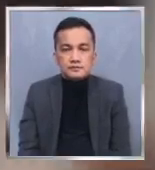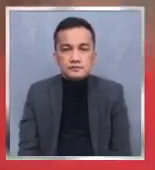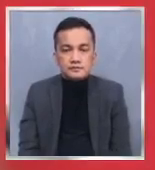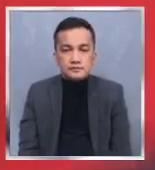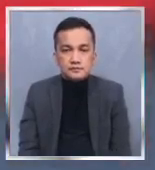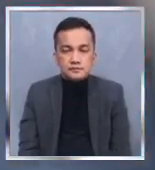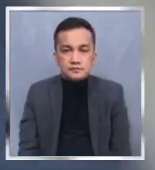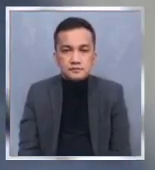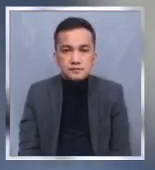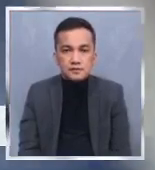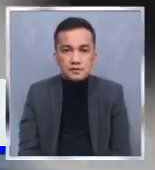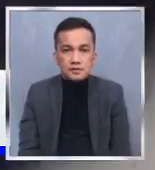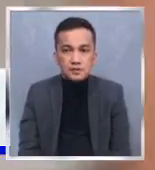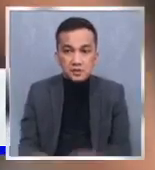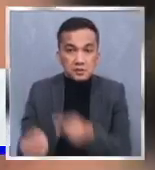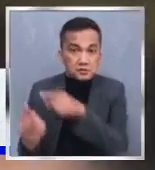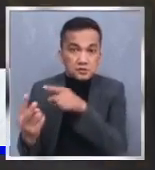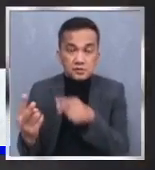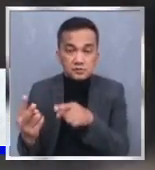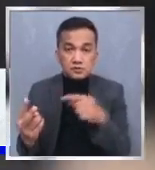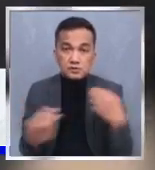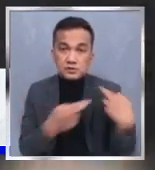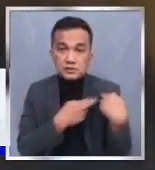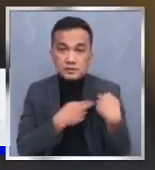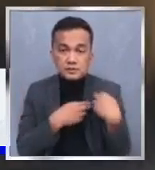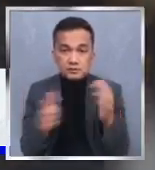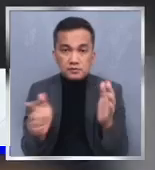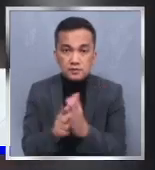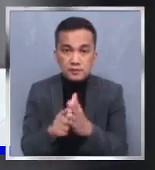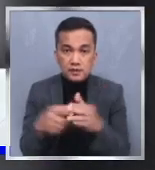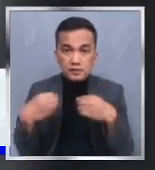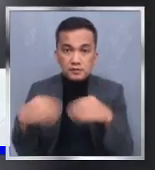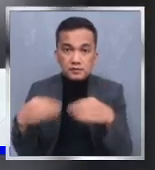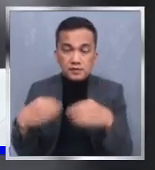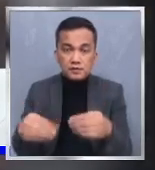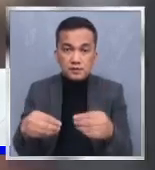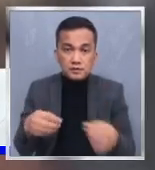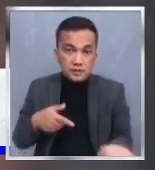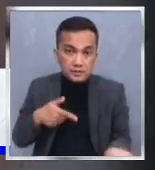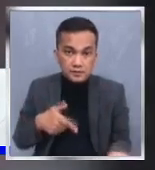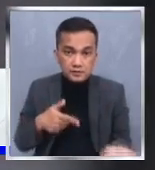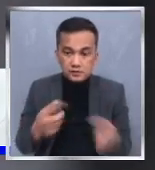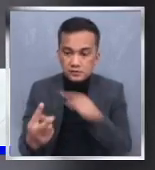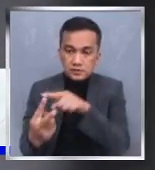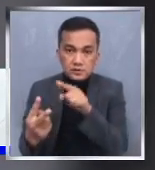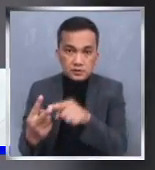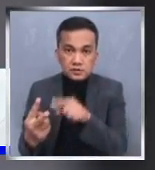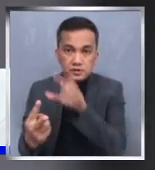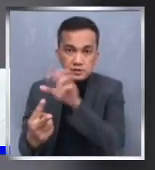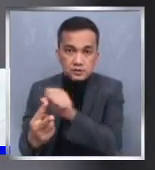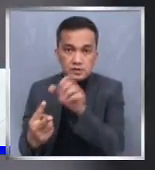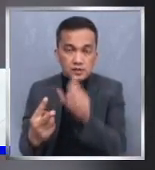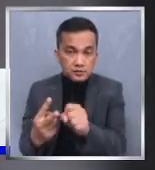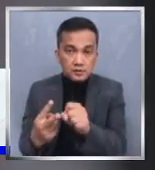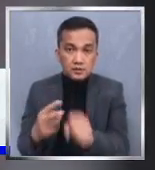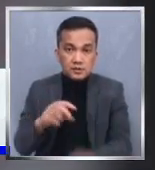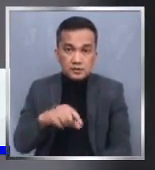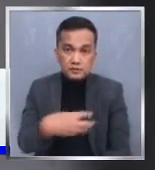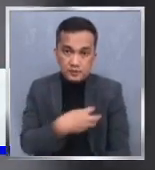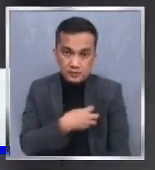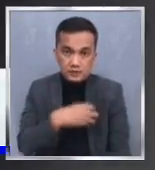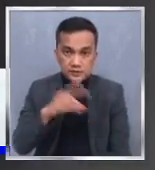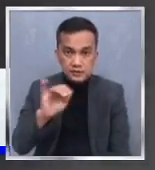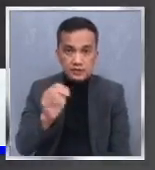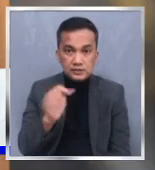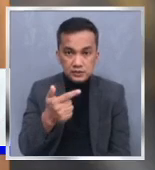Mga umano'y nasa likod ng ilegal na pagbebenta ng mga armas ang dinakip ng PNP CIDG sa video na ito na ipinadala sa